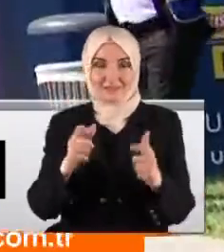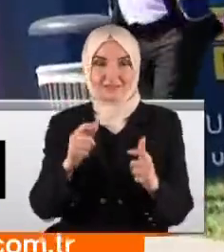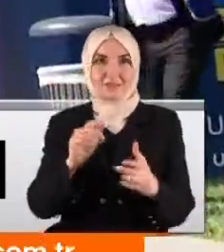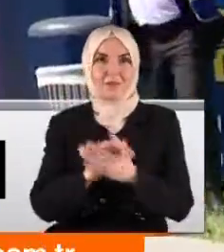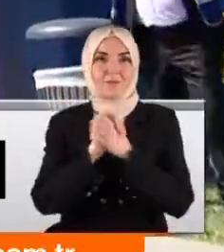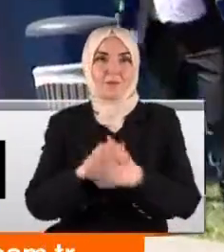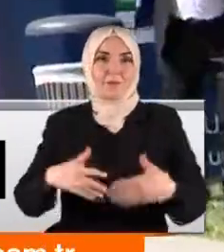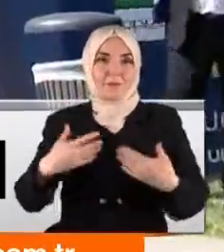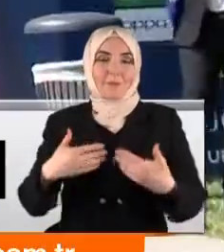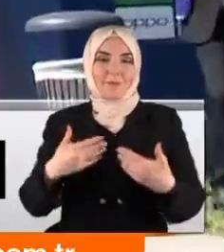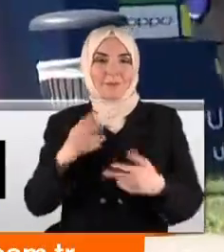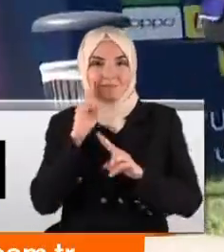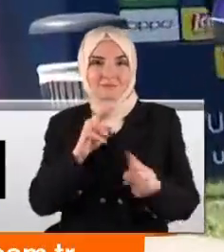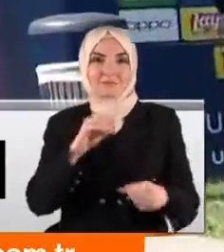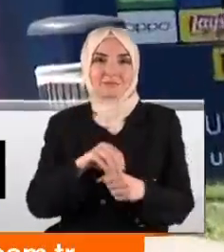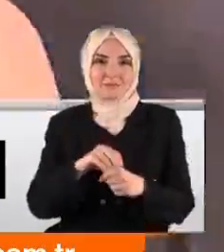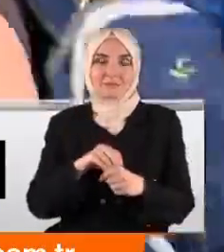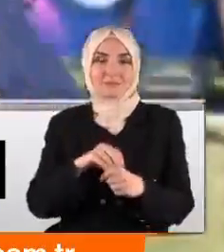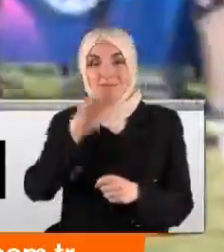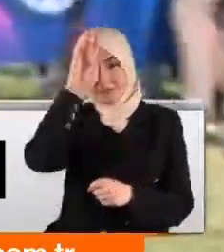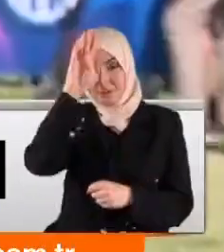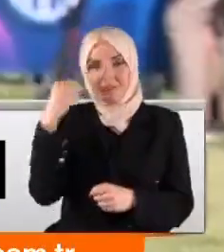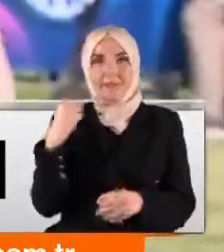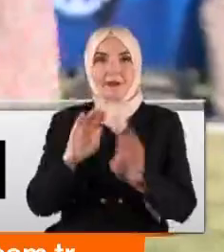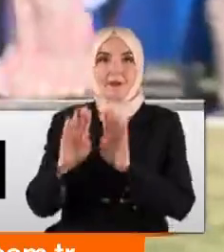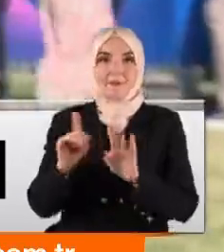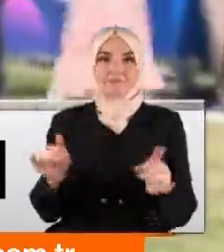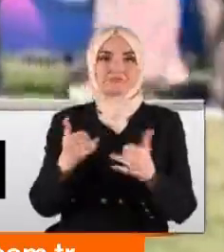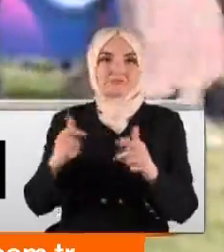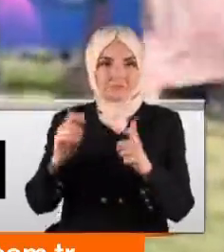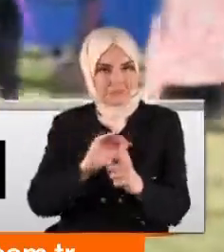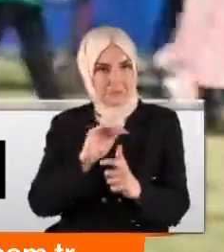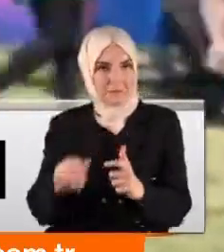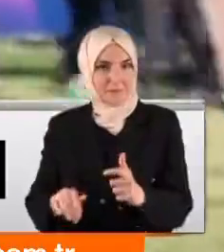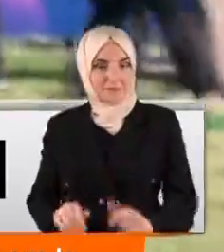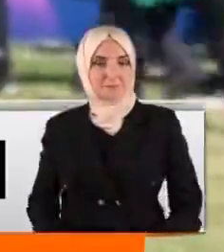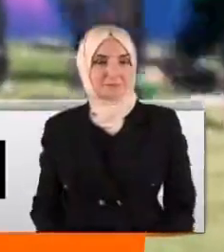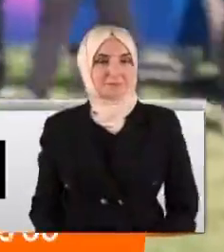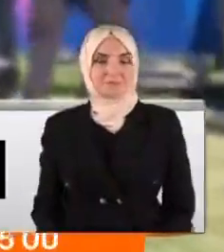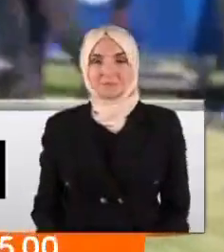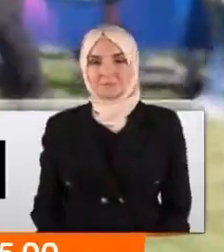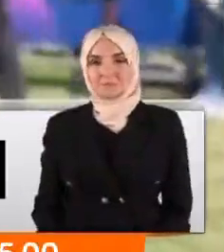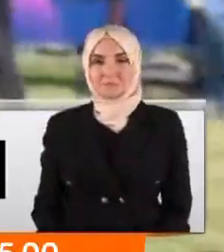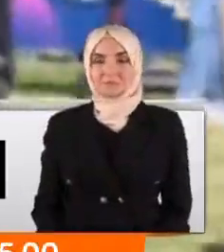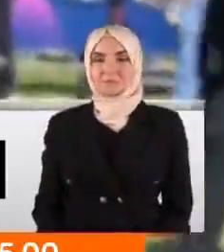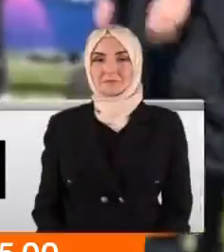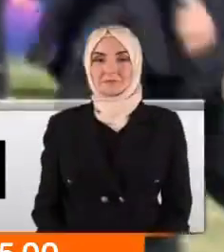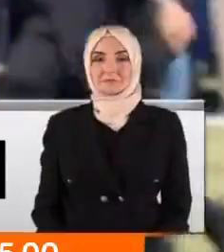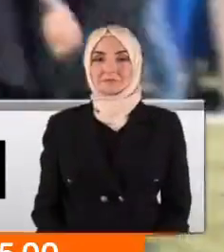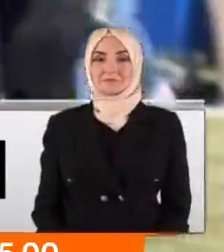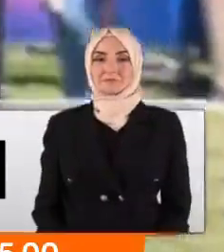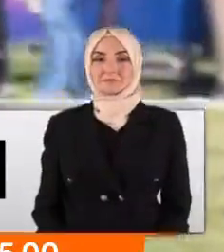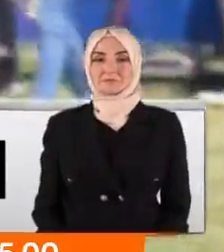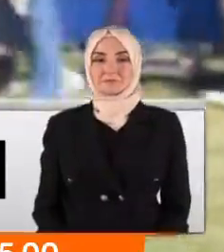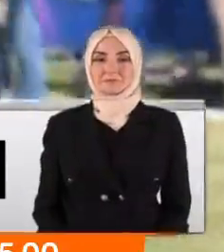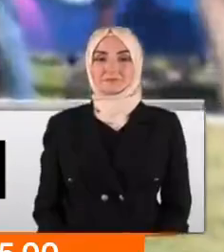İstanbul Yenikapı'daki etkinlik alanına geldi. This is the Champions League festival, Inter versus Man City. Super fun,